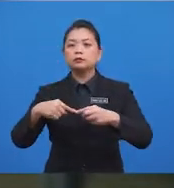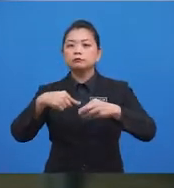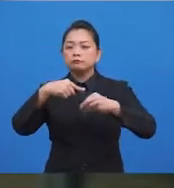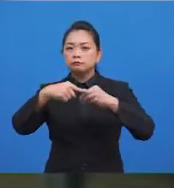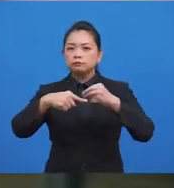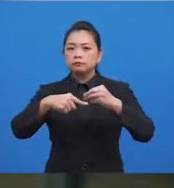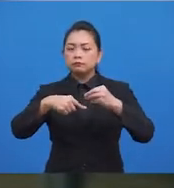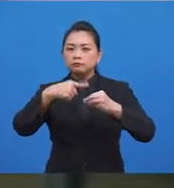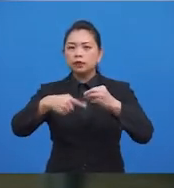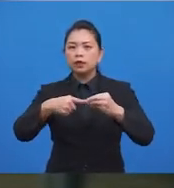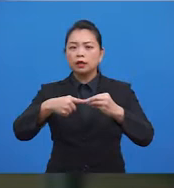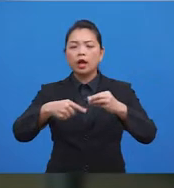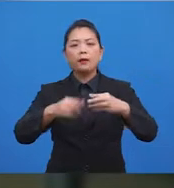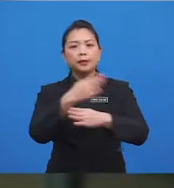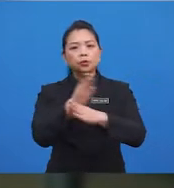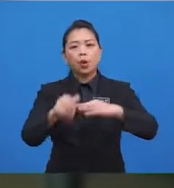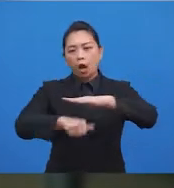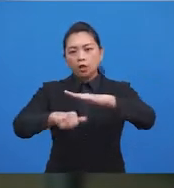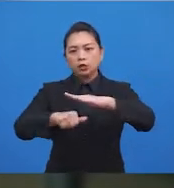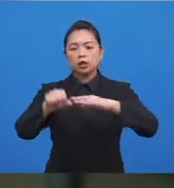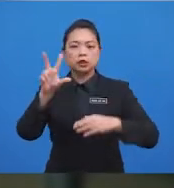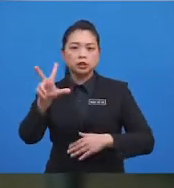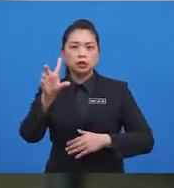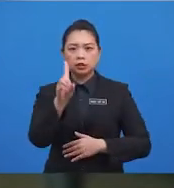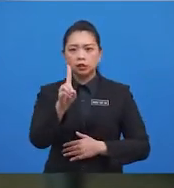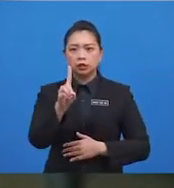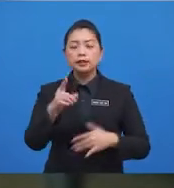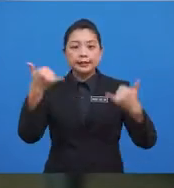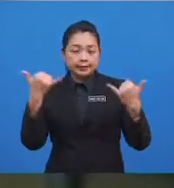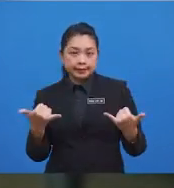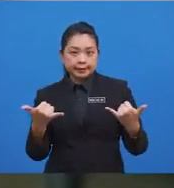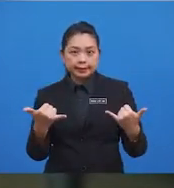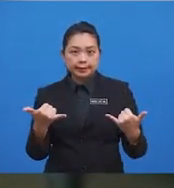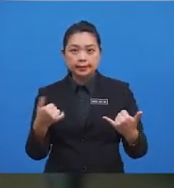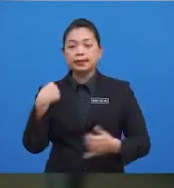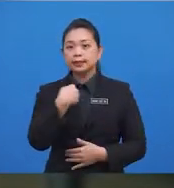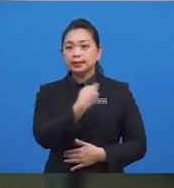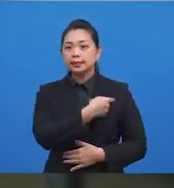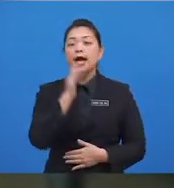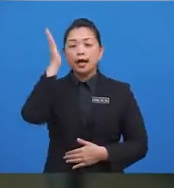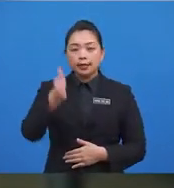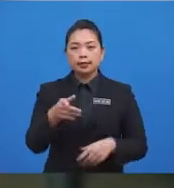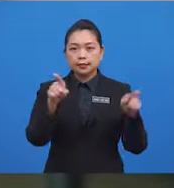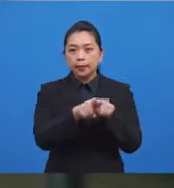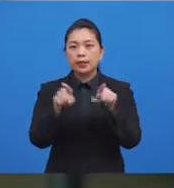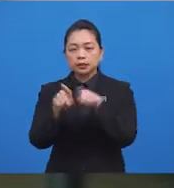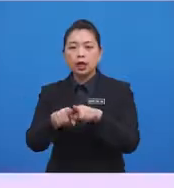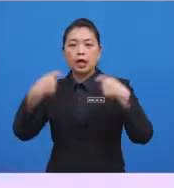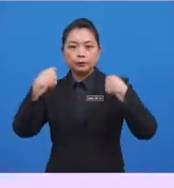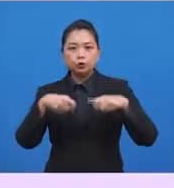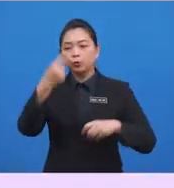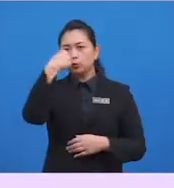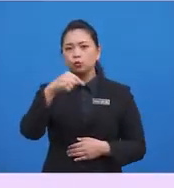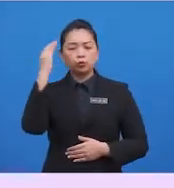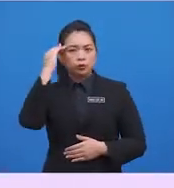berkenaan dengan bentuk asas bagi bentuk tiga dimensi. Kini, kita akan bersama-sama cuba